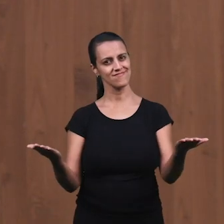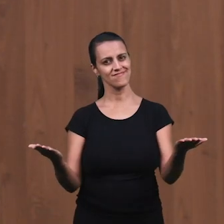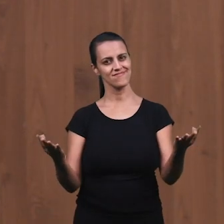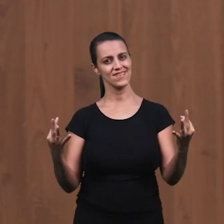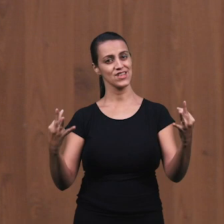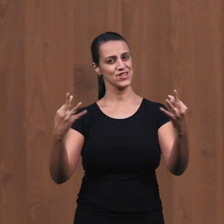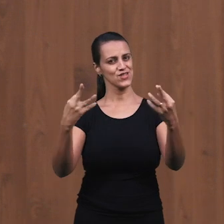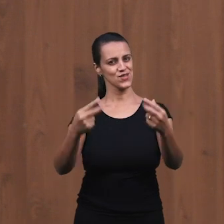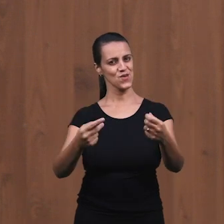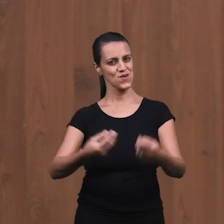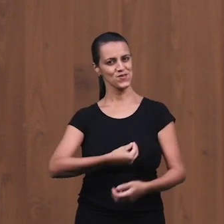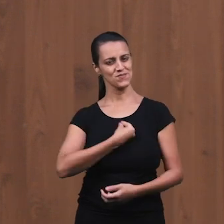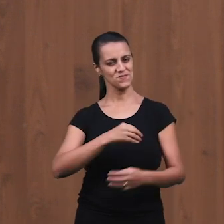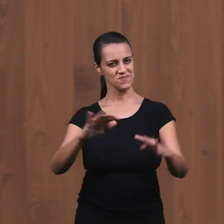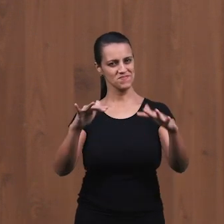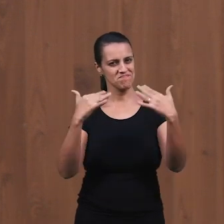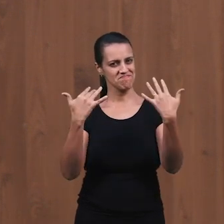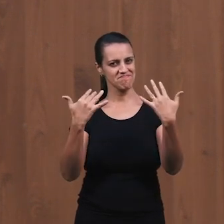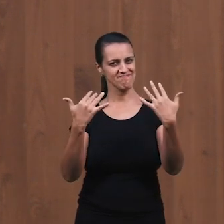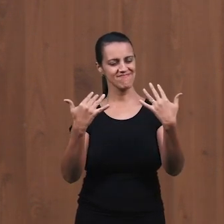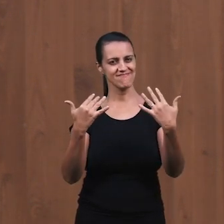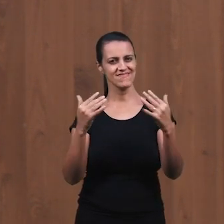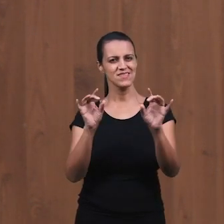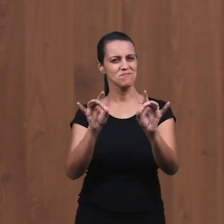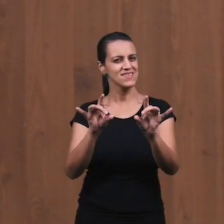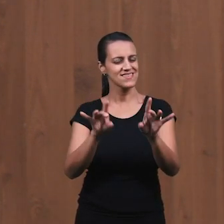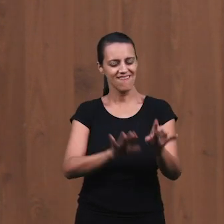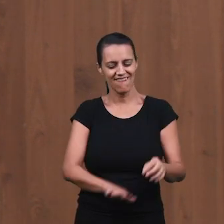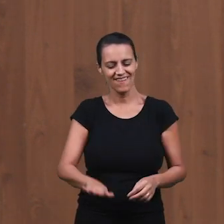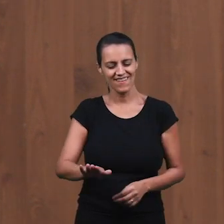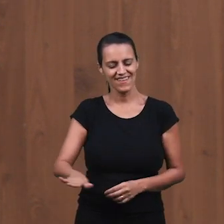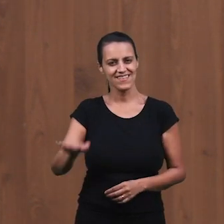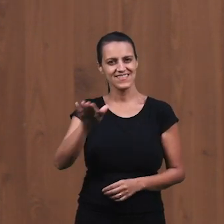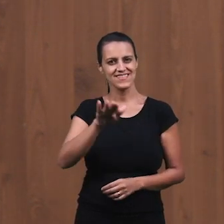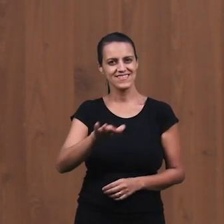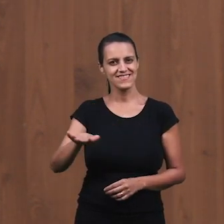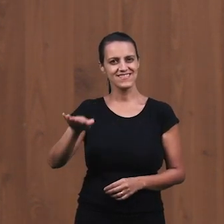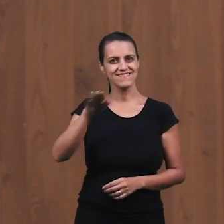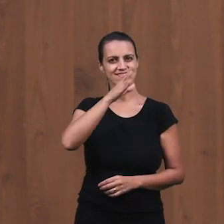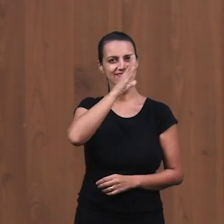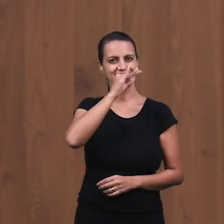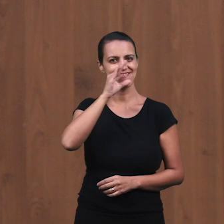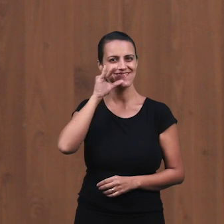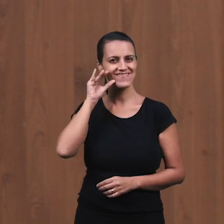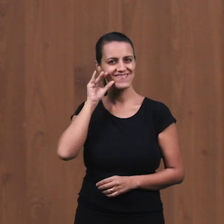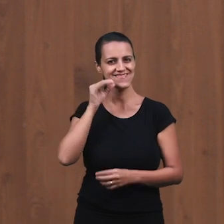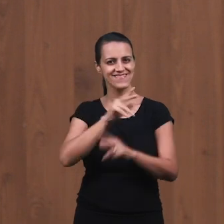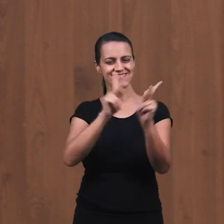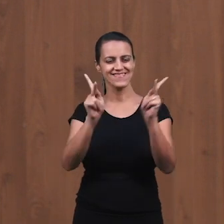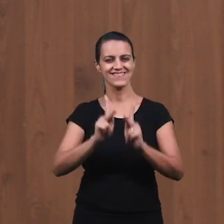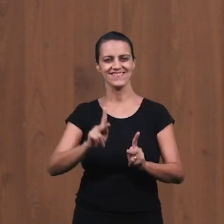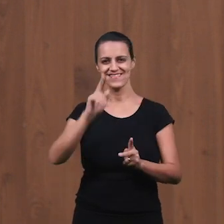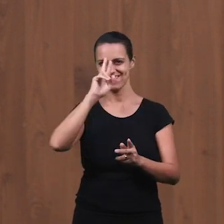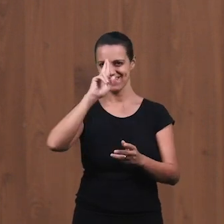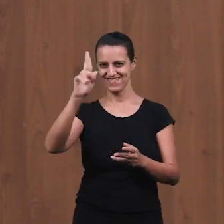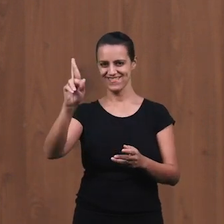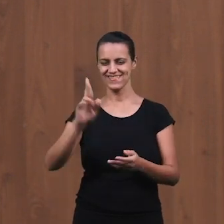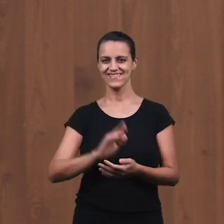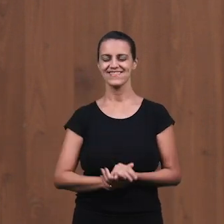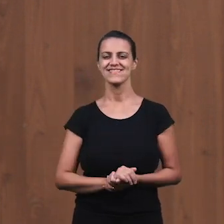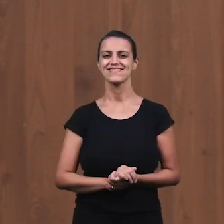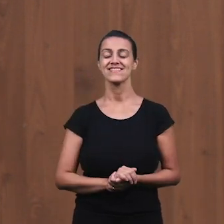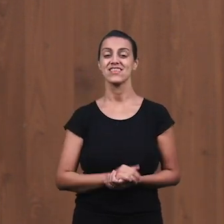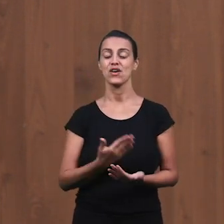Nous saluons à tous qui nous regardent, en spécialement les enfants intermédiaires et adolescents, dans la